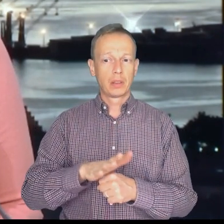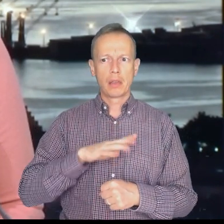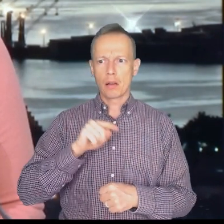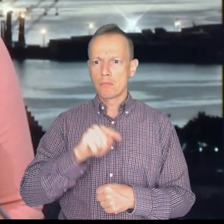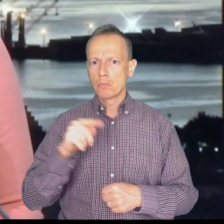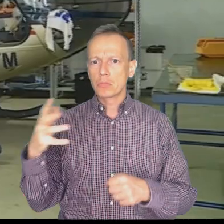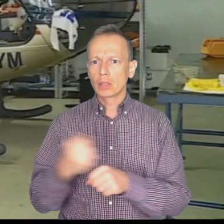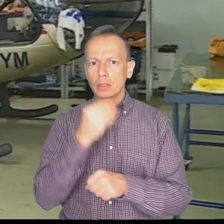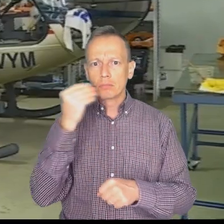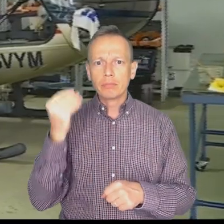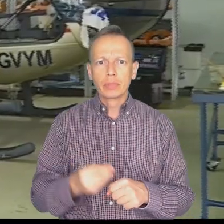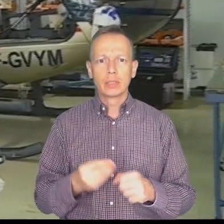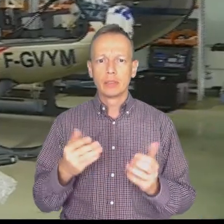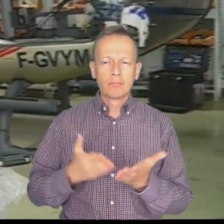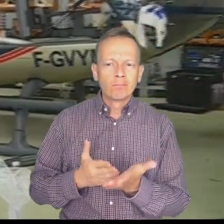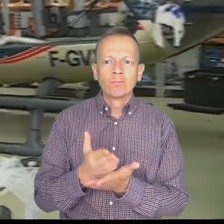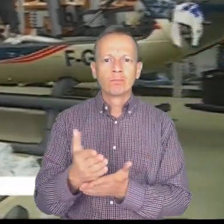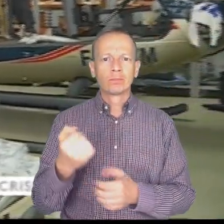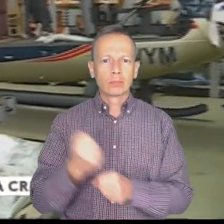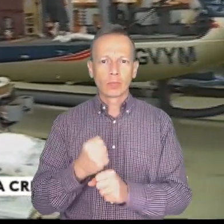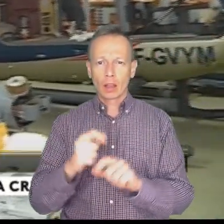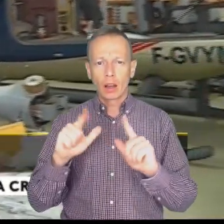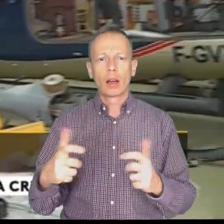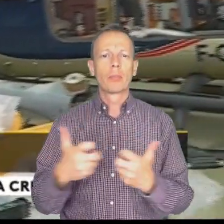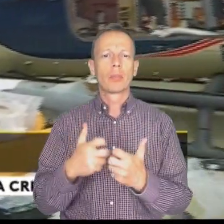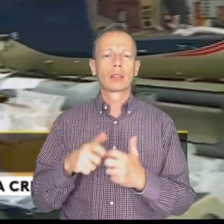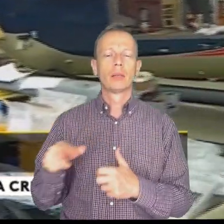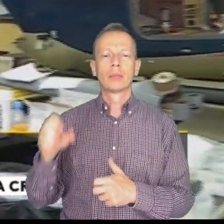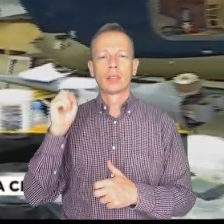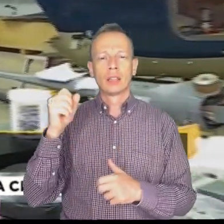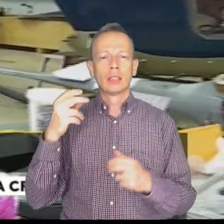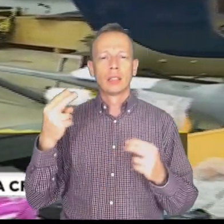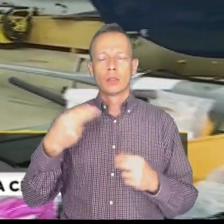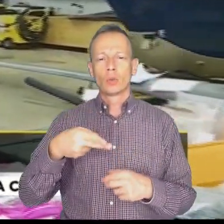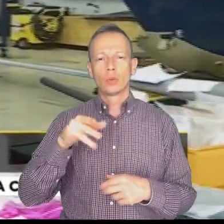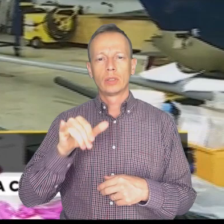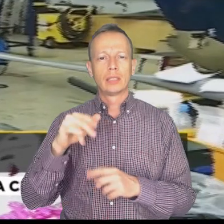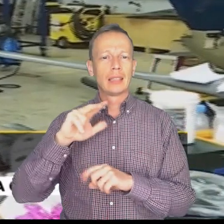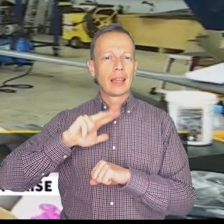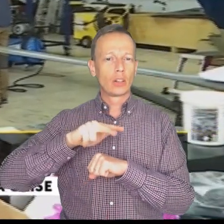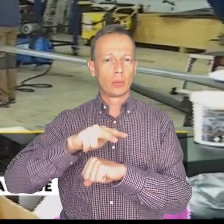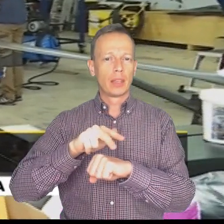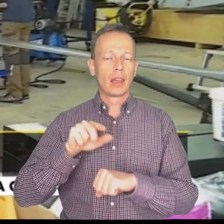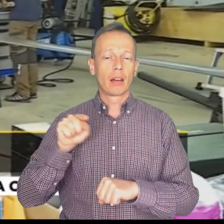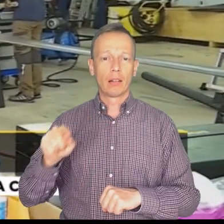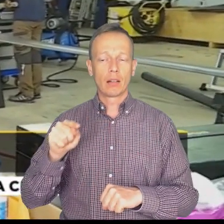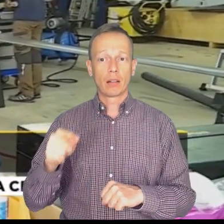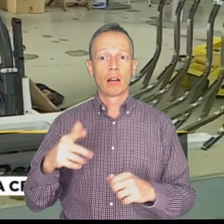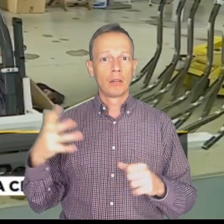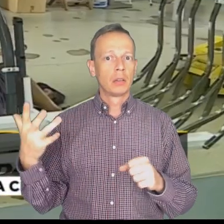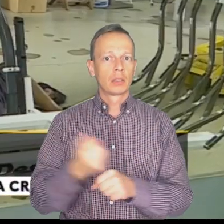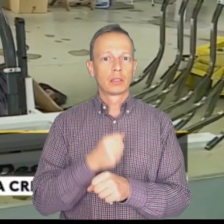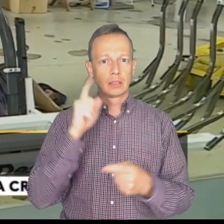et donc à maintenir leur activité. C'est le cas de Tahiti Nui Helicopter, la société qui a par ailleurs obtenu le marché des